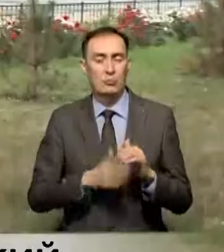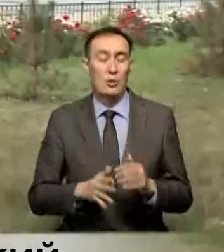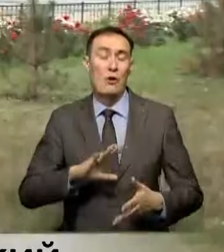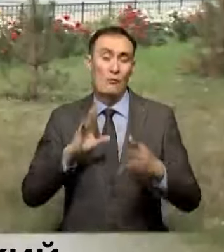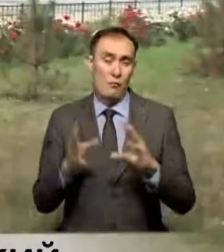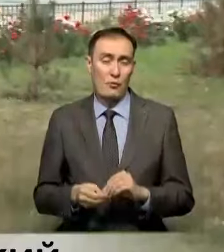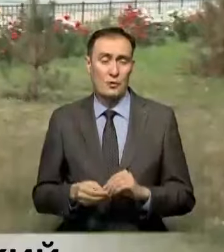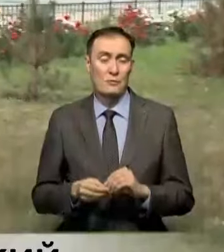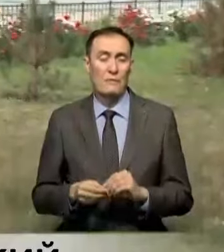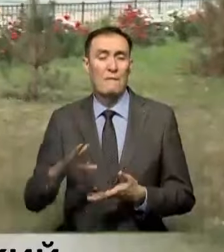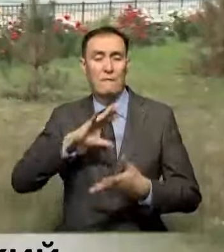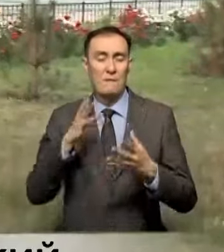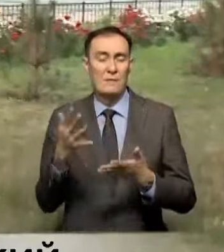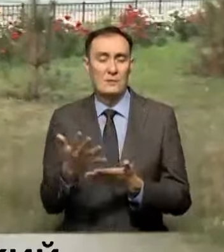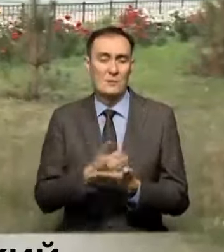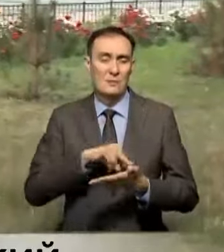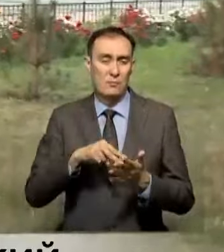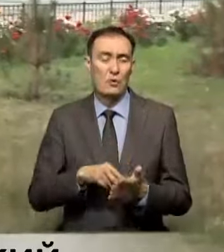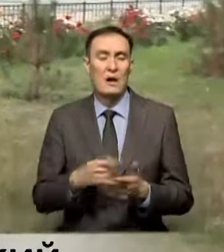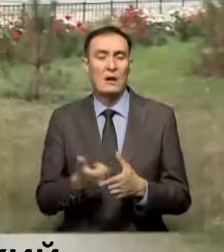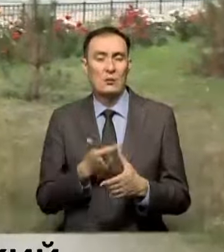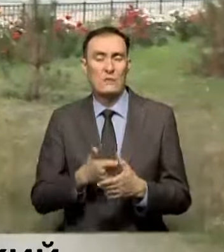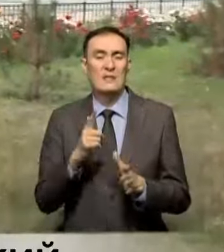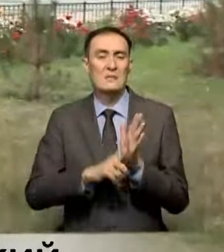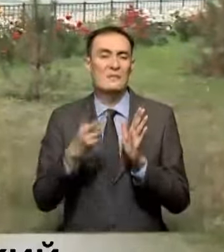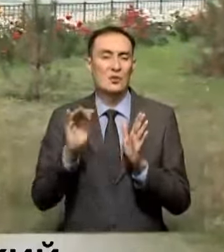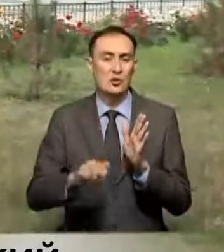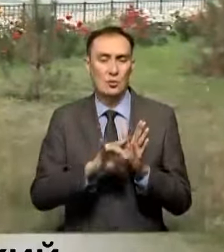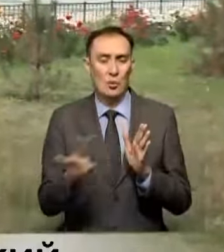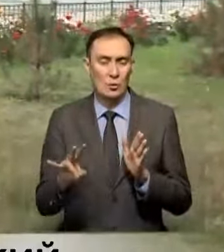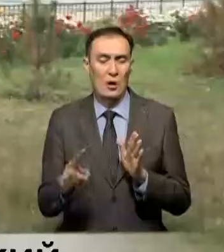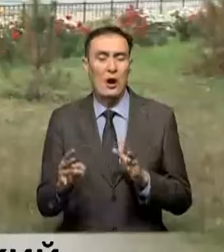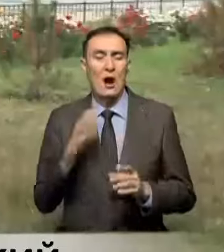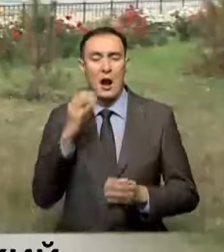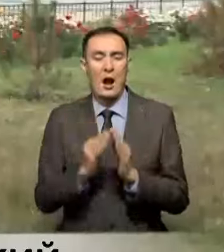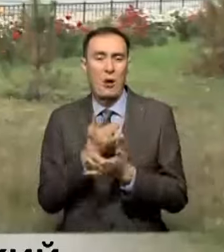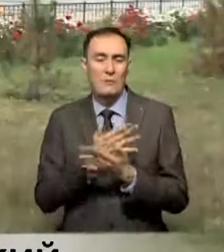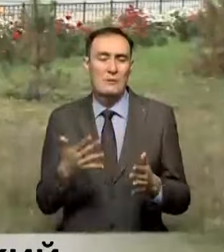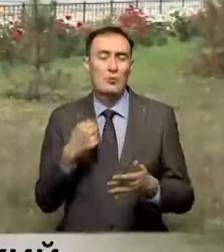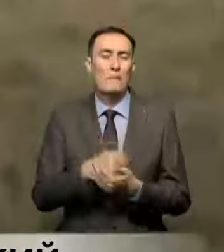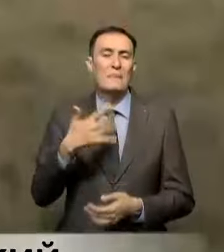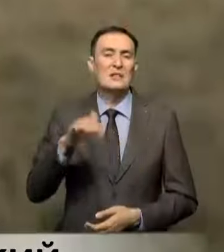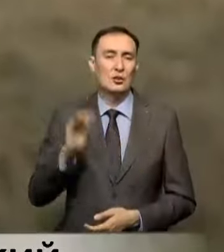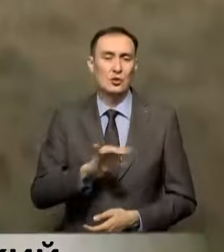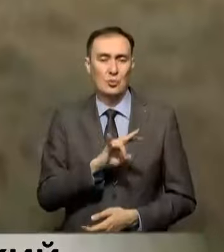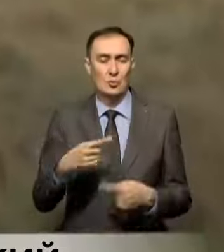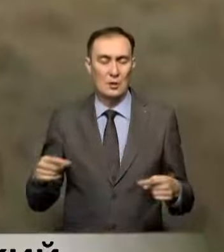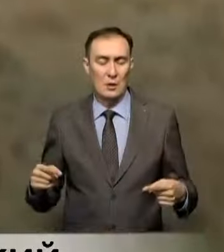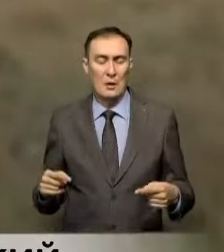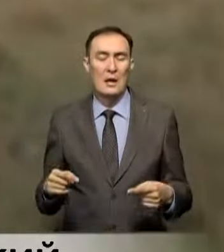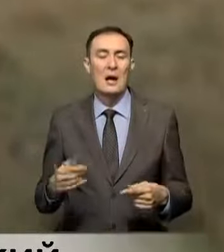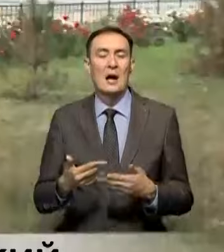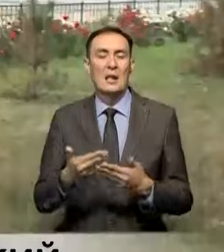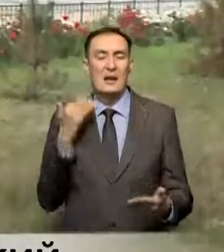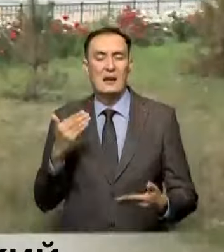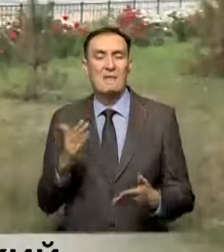общем, валовый сбор на текущий год прогнозируется в картофеле 72 тысячи тонны, в овощных культурах до 50 тысяч тонн. Также для